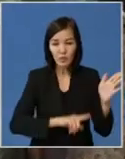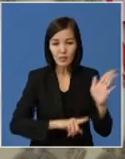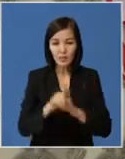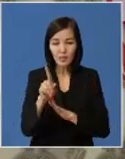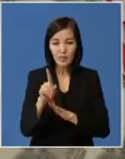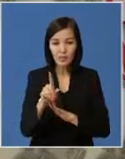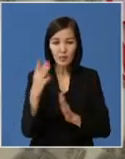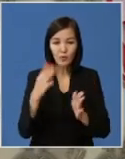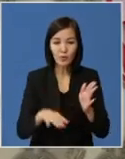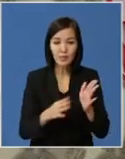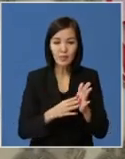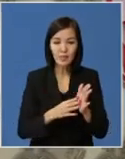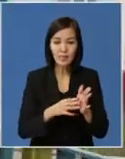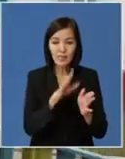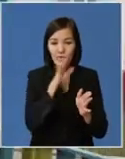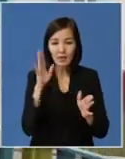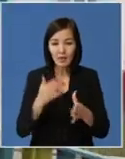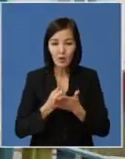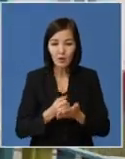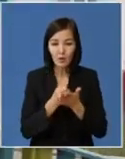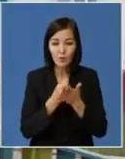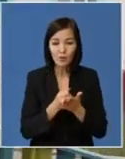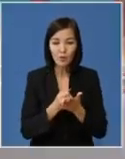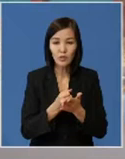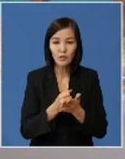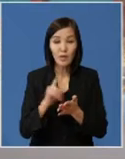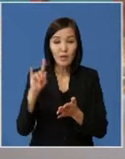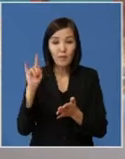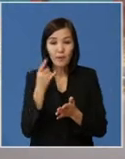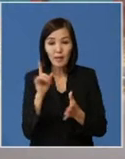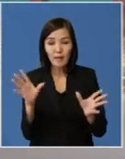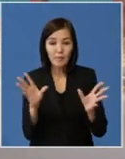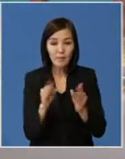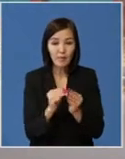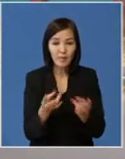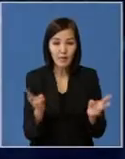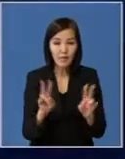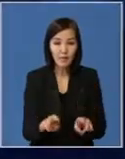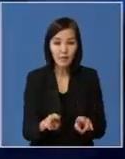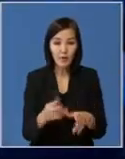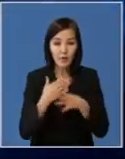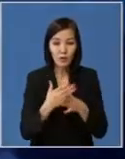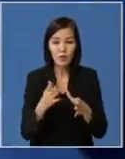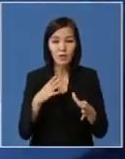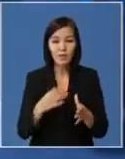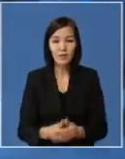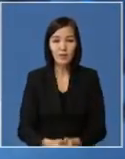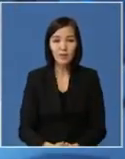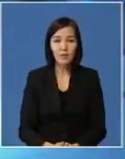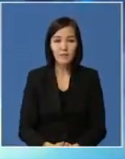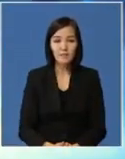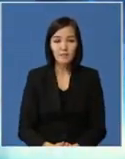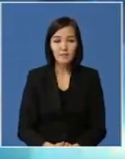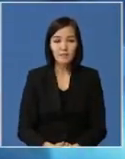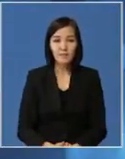ішінде 98 анаға қолдау көрсетіп, олардың балаларын тастамай жақсы ана болып қалыптасуына көмектесті. Жазира Исаева, Нұржан Мұқанов, Жетісу